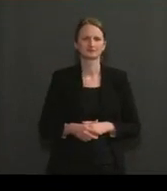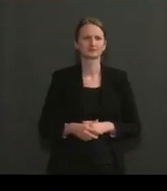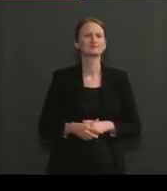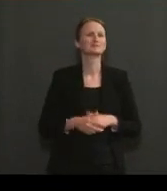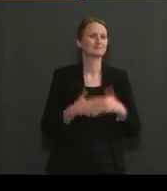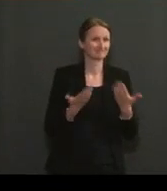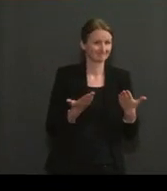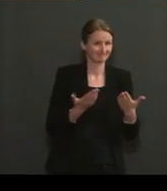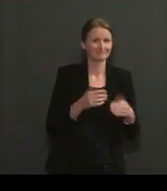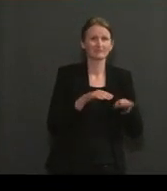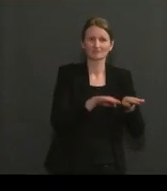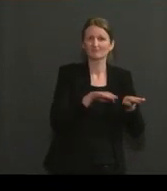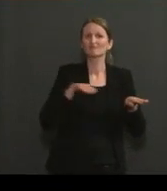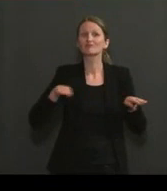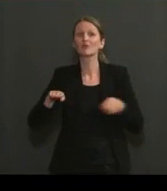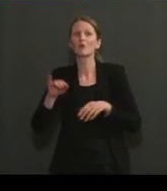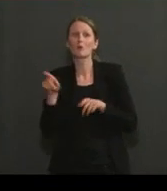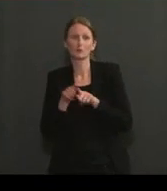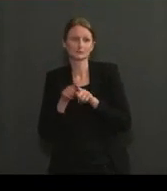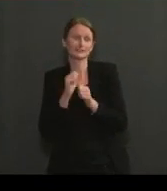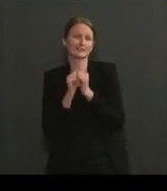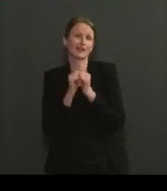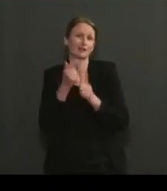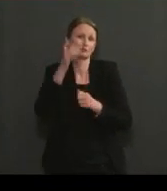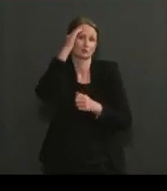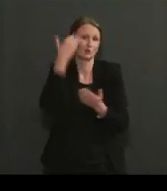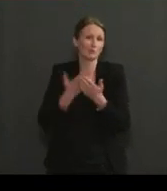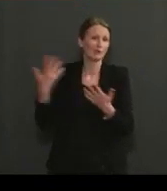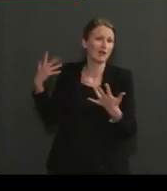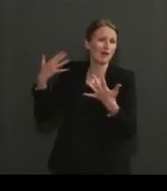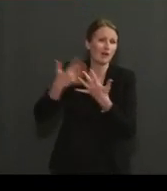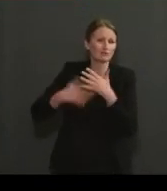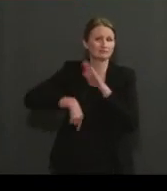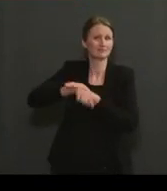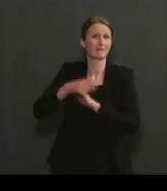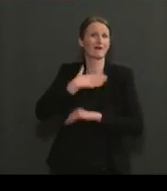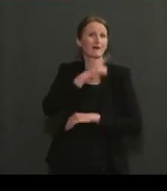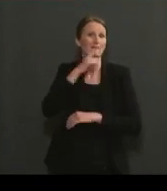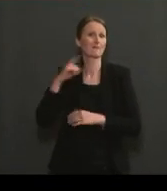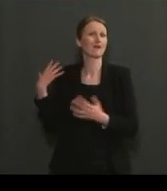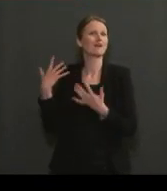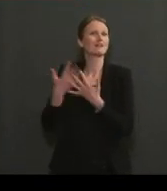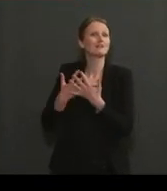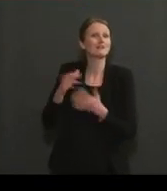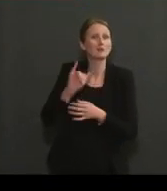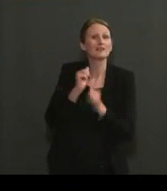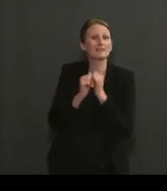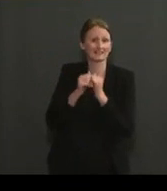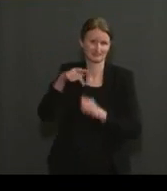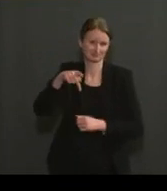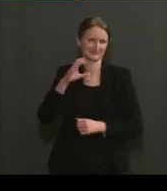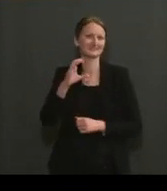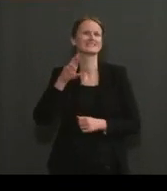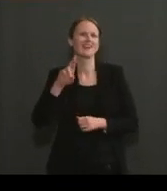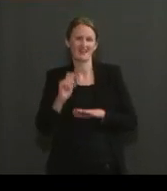on a envie de dire bons vieux puisqu'on les connaît tous depuis le mois de mars maintenant, les tests PCR. Et ces tests PCR sont, eux, plus